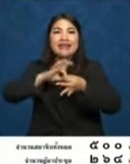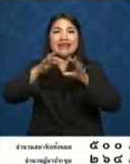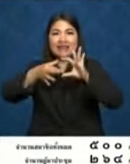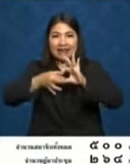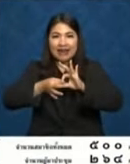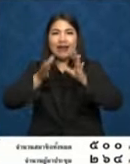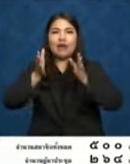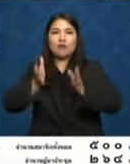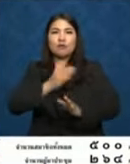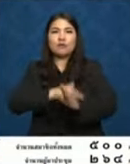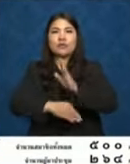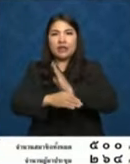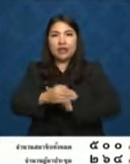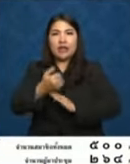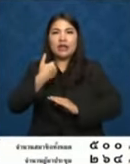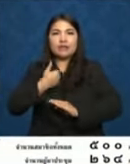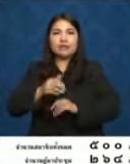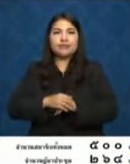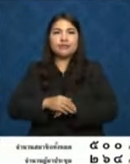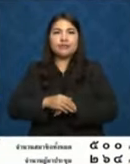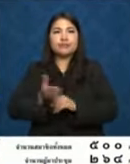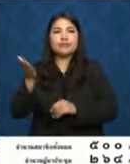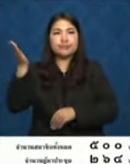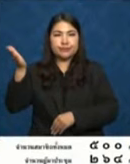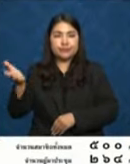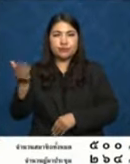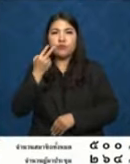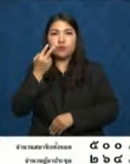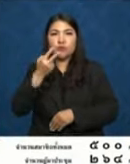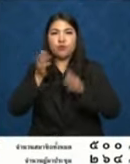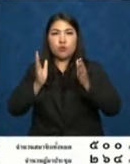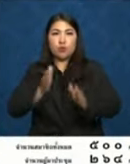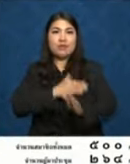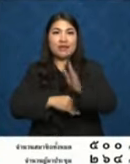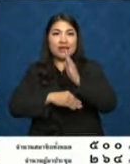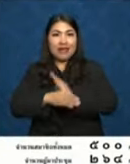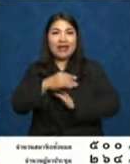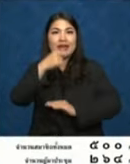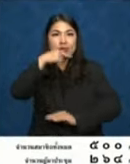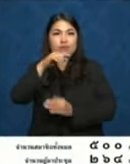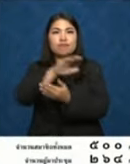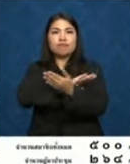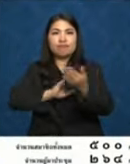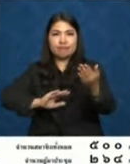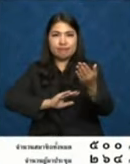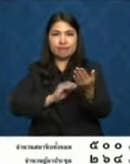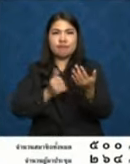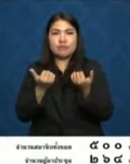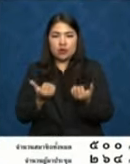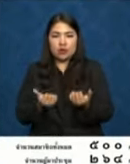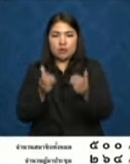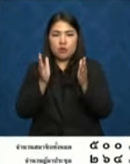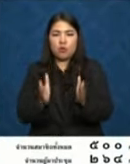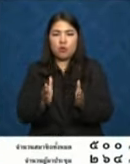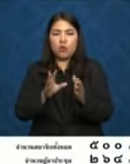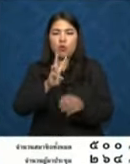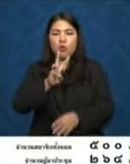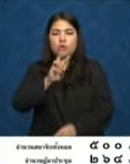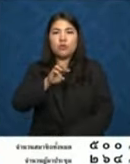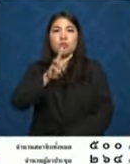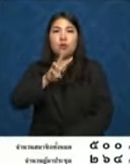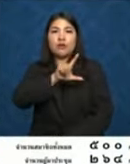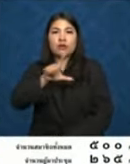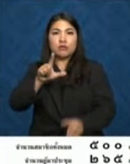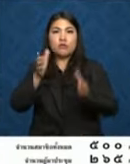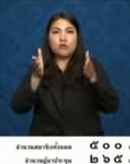ยขอสไลด์ที่1ครับผมขอยกสถิติจำนวนคนพิการในประเทศไทยให้ดูสักเล็กน้อยนะครับประเทศไทยมีประชากร66ล้านคนครับโด